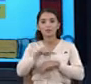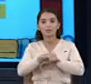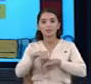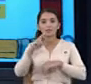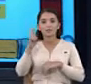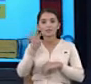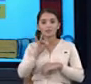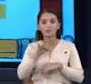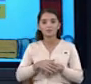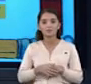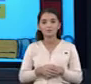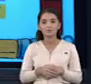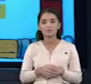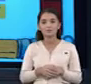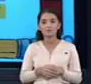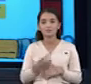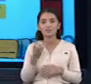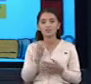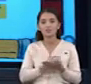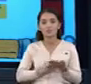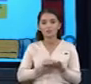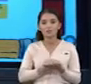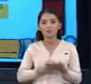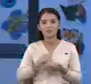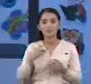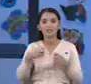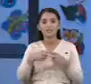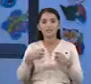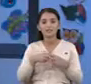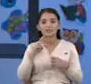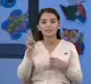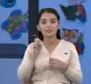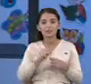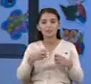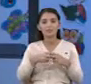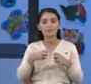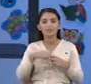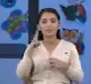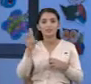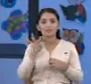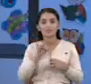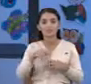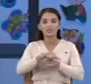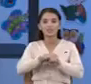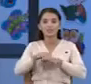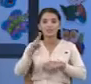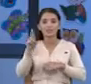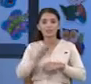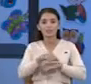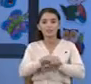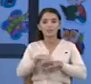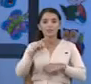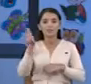Это линейки. Еще раз повторяем. Резинка, резинки,